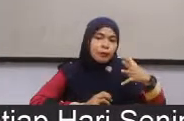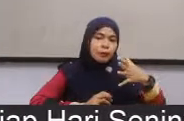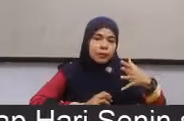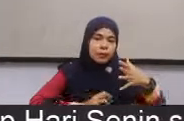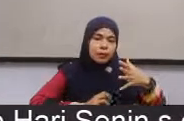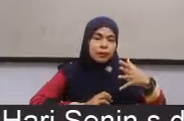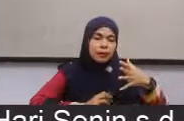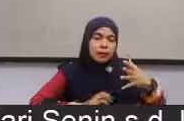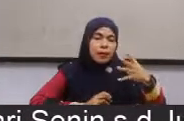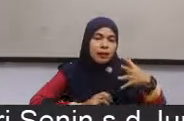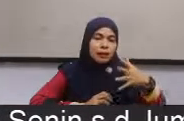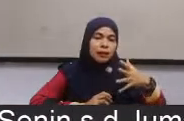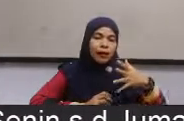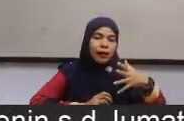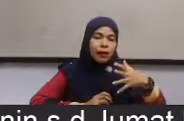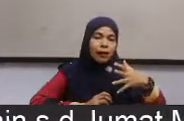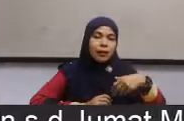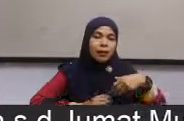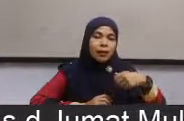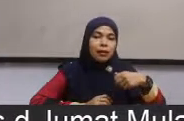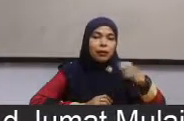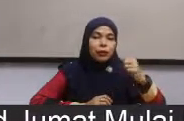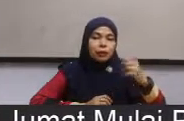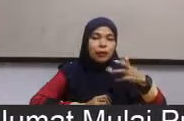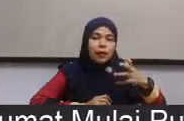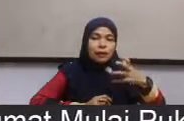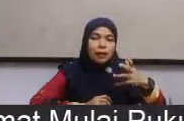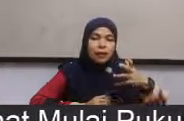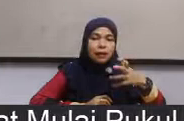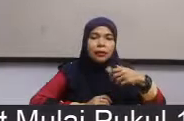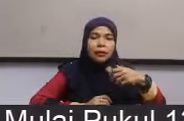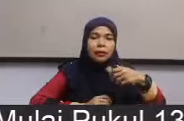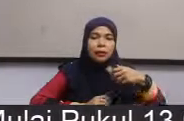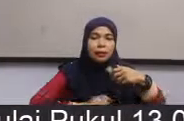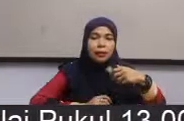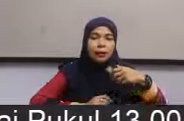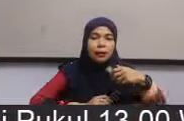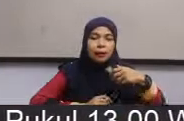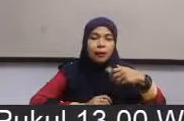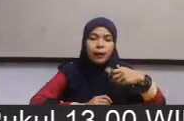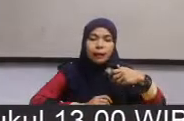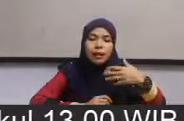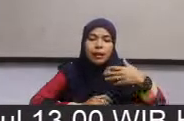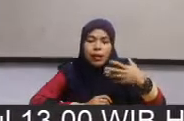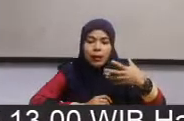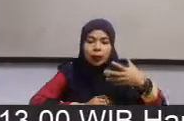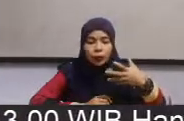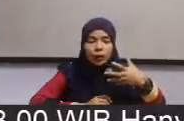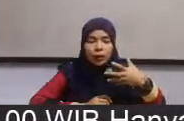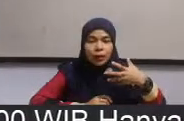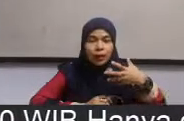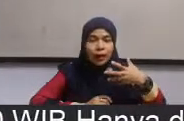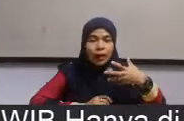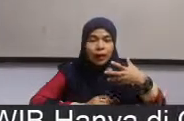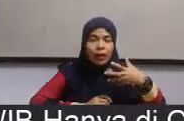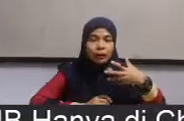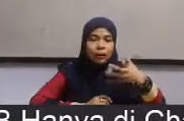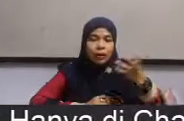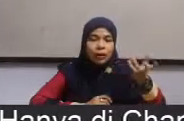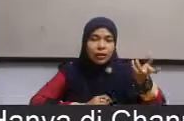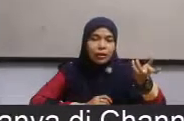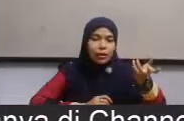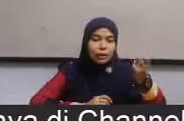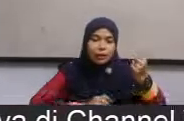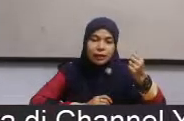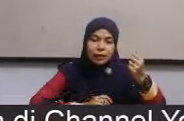yang masuk ke negara kita ya itu bisa kita Hai apa kita ikuti ya enggak